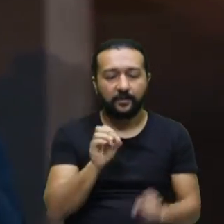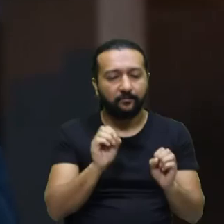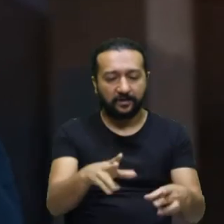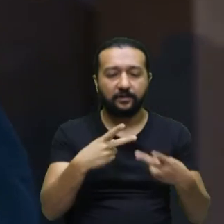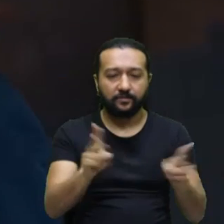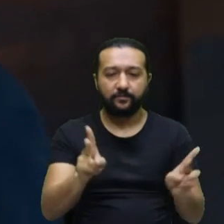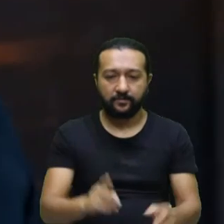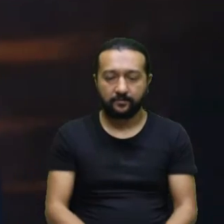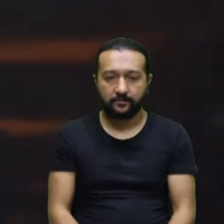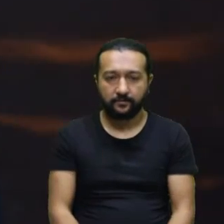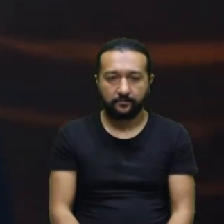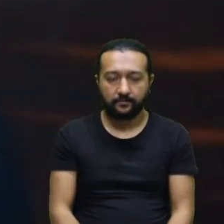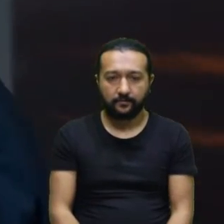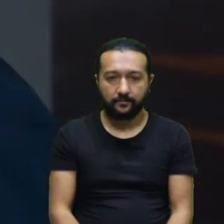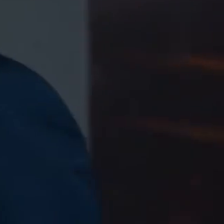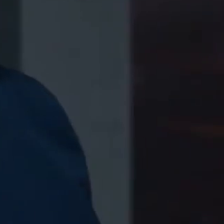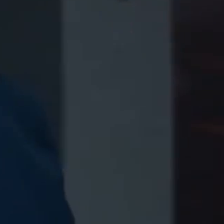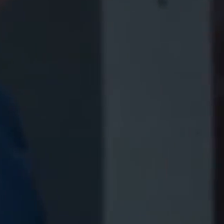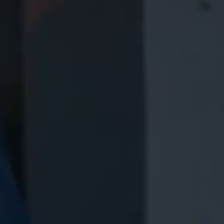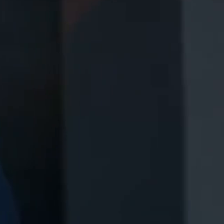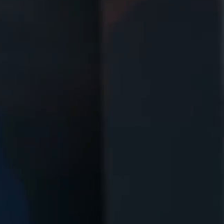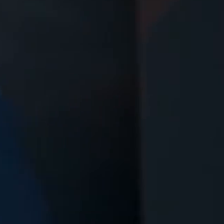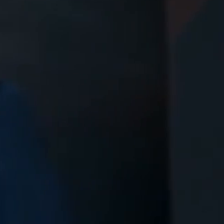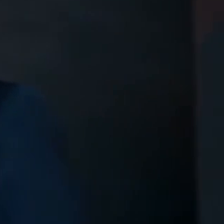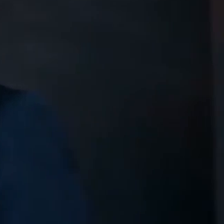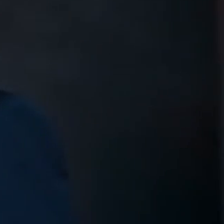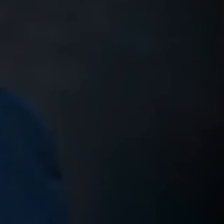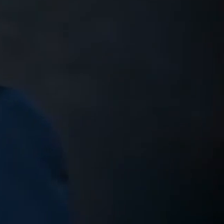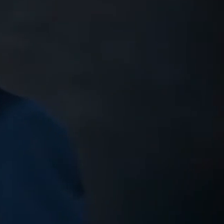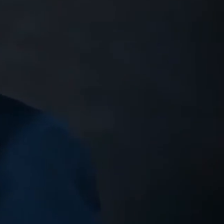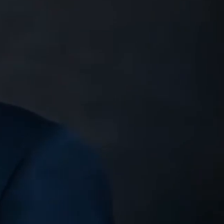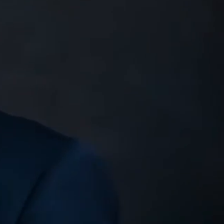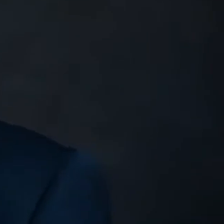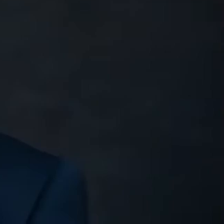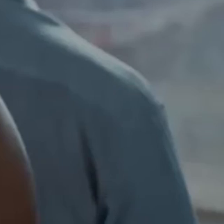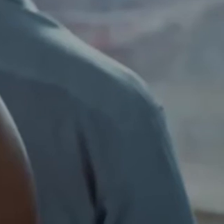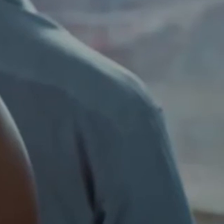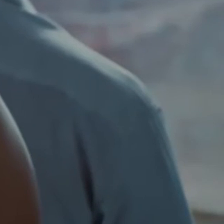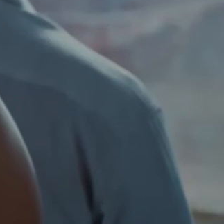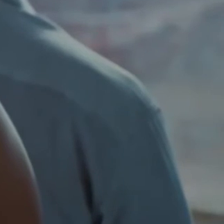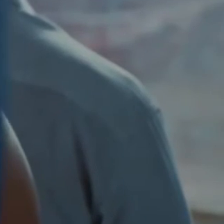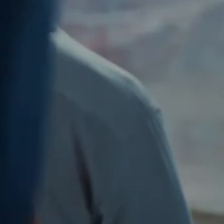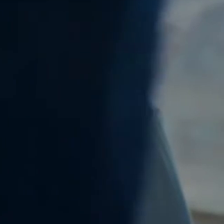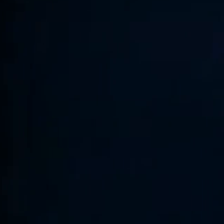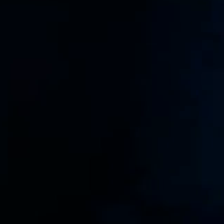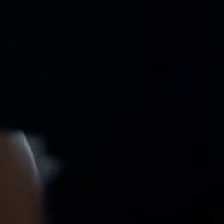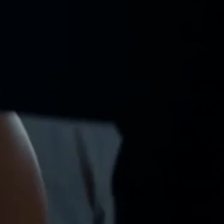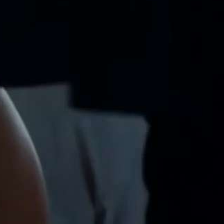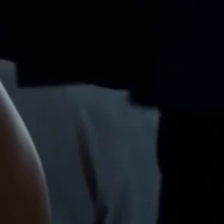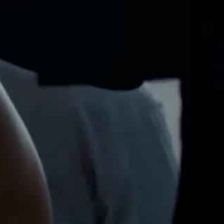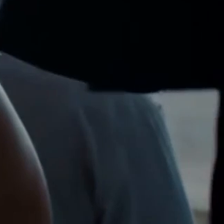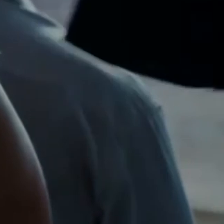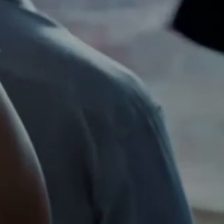sizi bırakırım. Önünden geçtiği sırada cevap beklercesine kumral adama baktı, durmadan devam edip İzmandut'un önüne